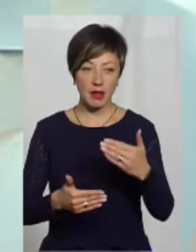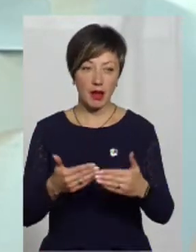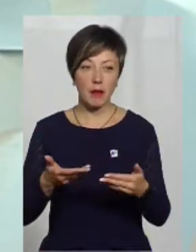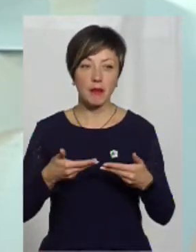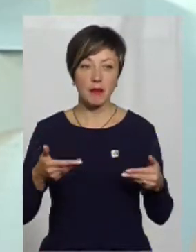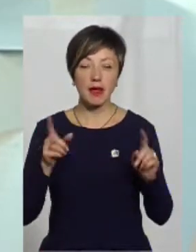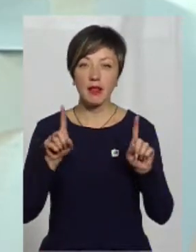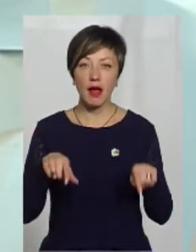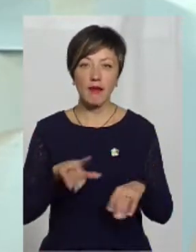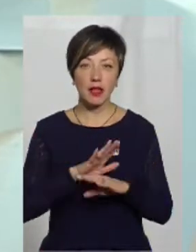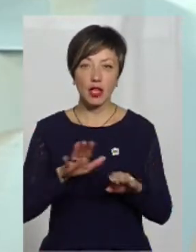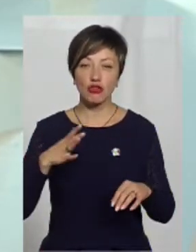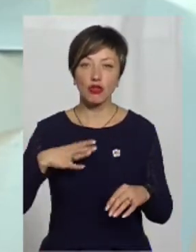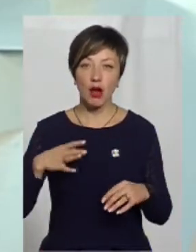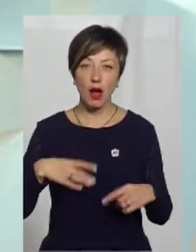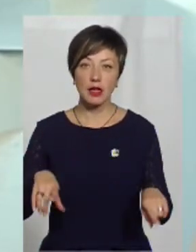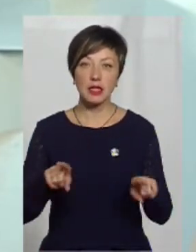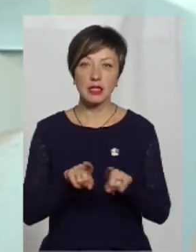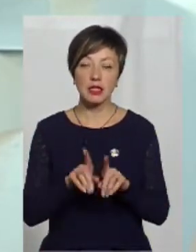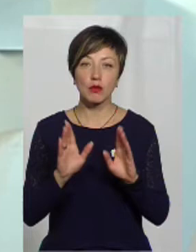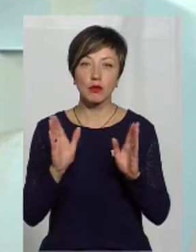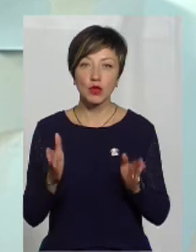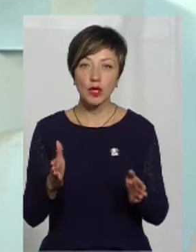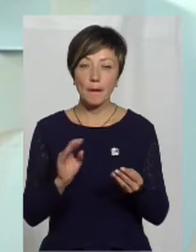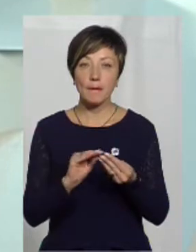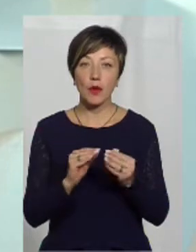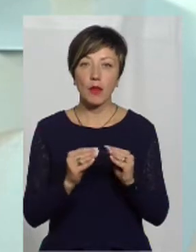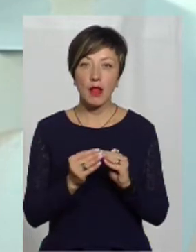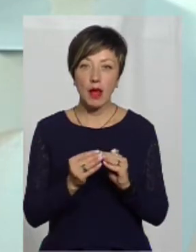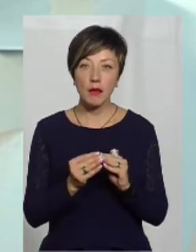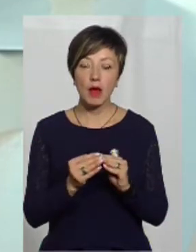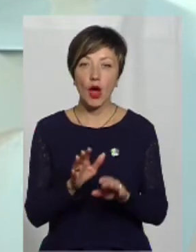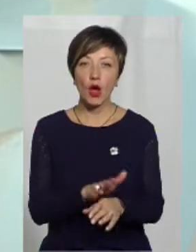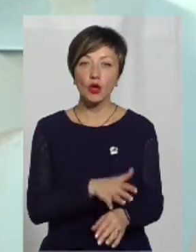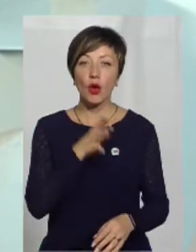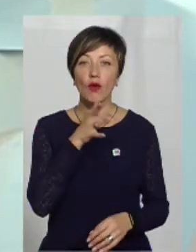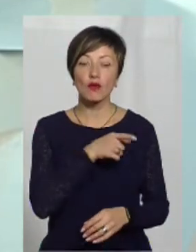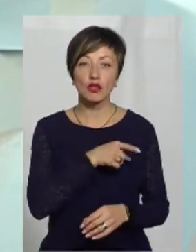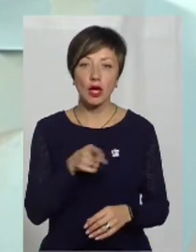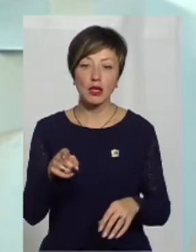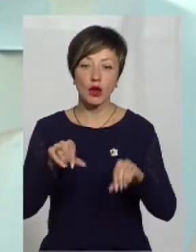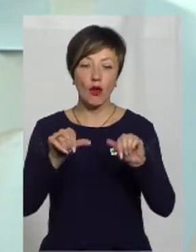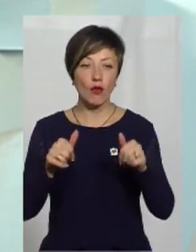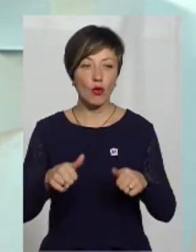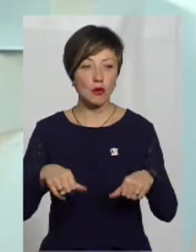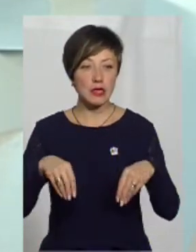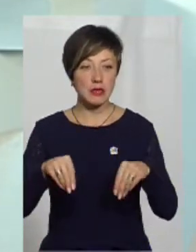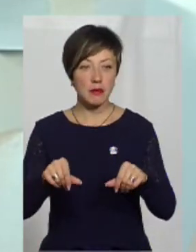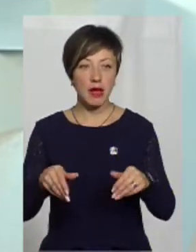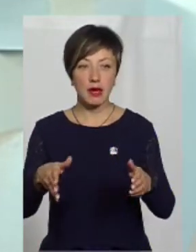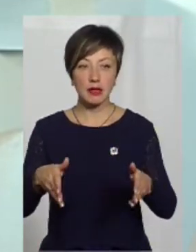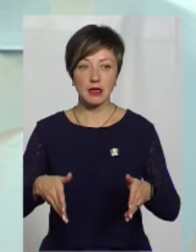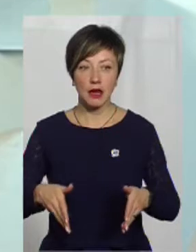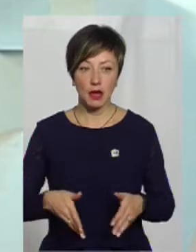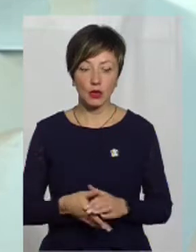Ми навіть не чекали, що настільки буде не те, що проблем, а настільки довго в часі буде оформлення земельних ділянок.